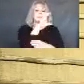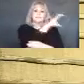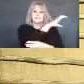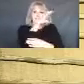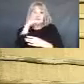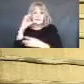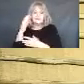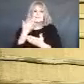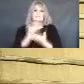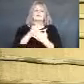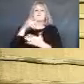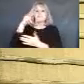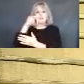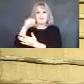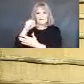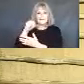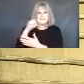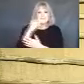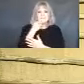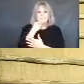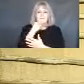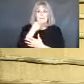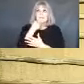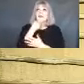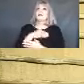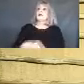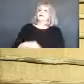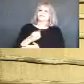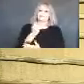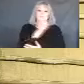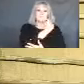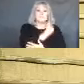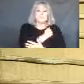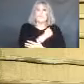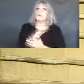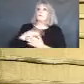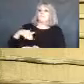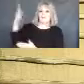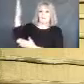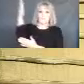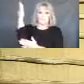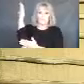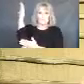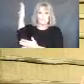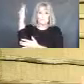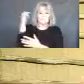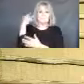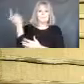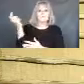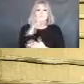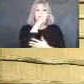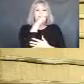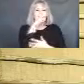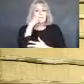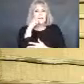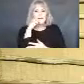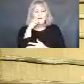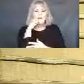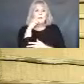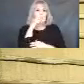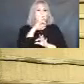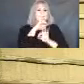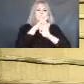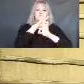Jesus Christus van Nazareth, ons weer is Godse Seun, maar dis mos waar Jesus gewoon het. So, die naam